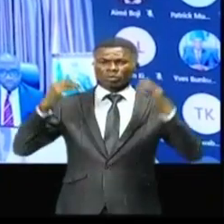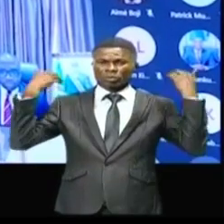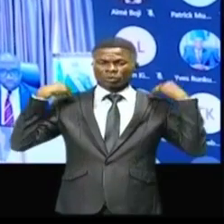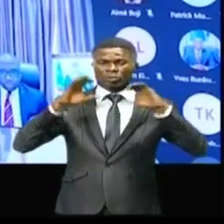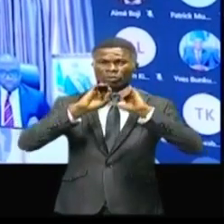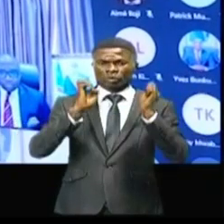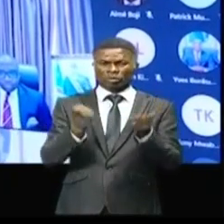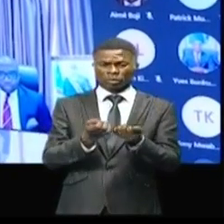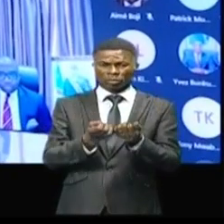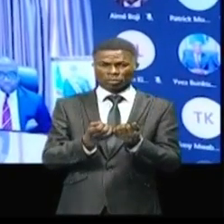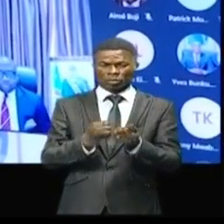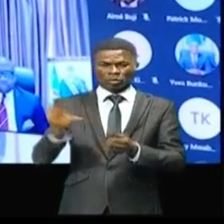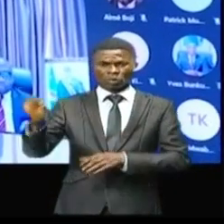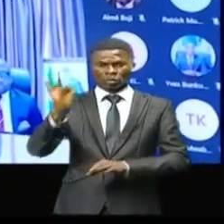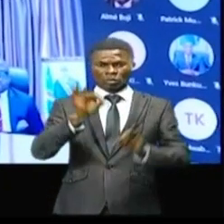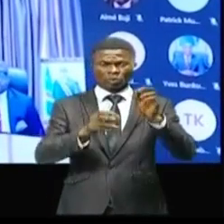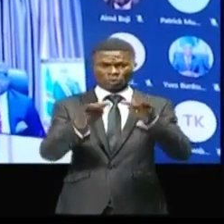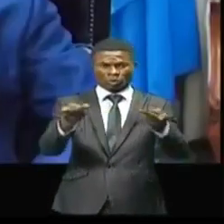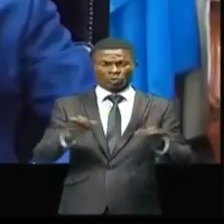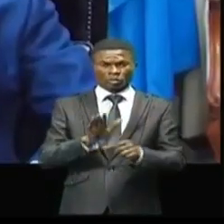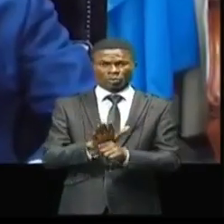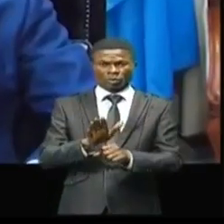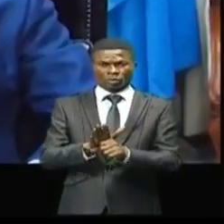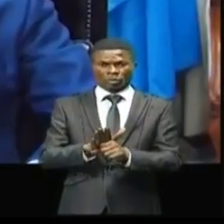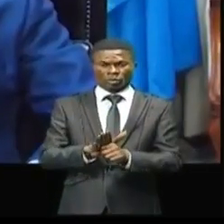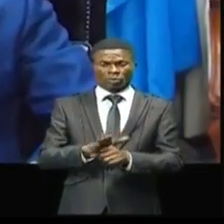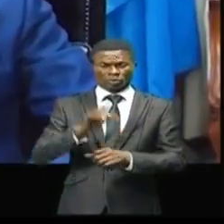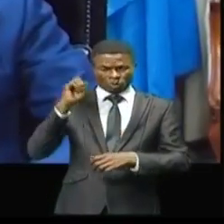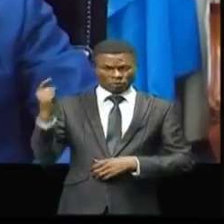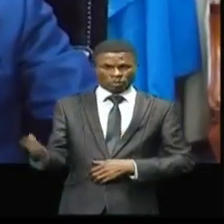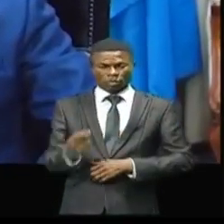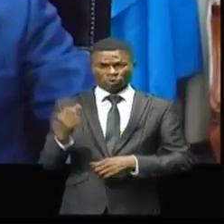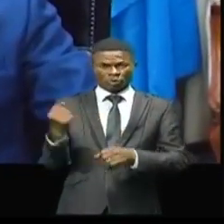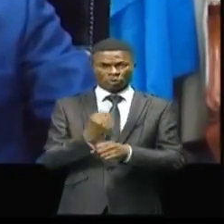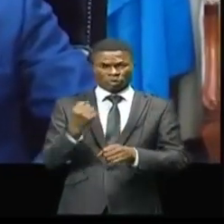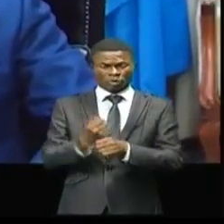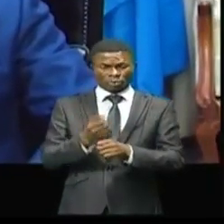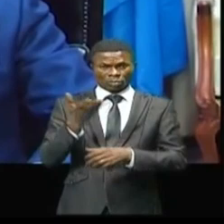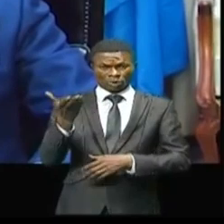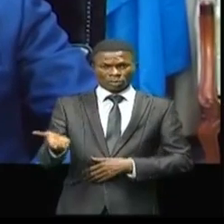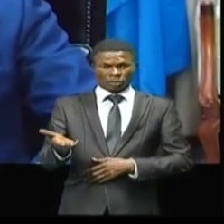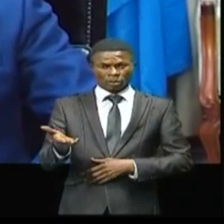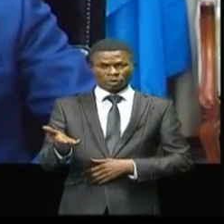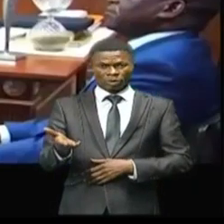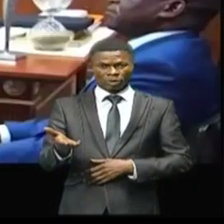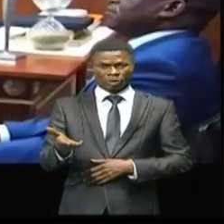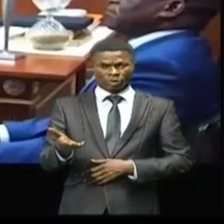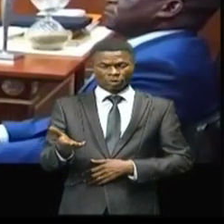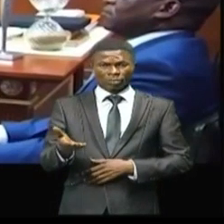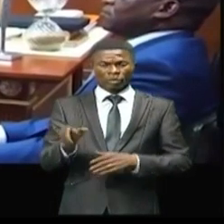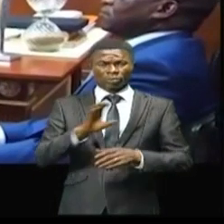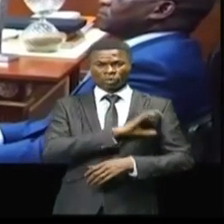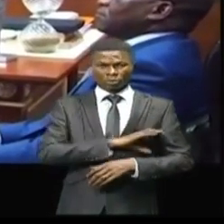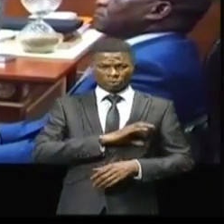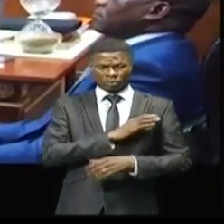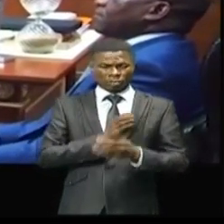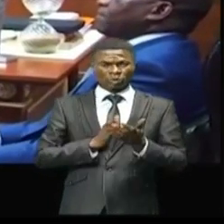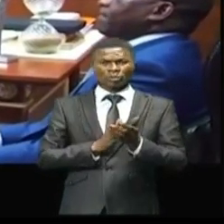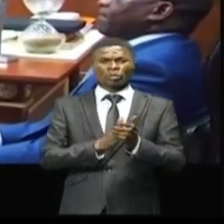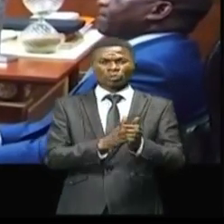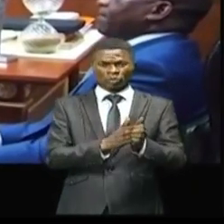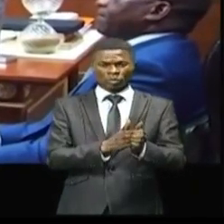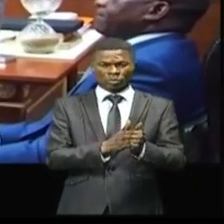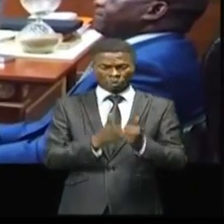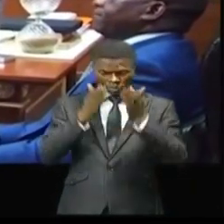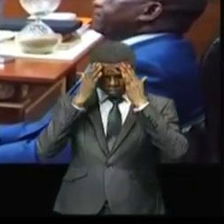désigné à différents postes et constamment dans l'exercice de leur fonction il conduite managériale qui